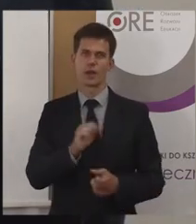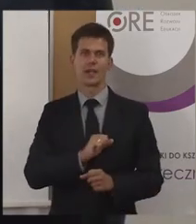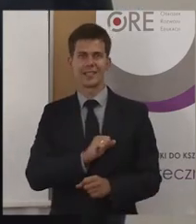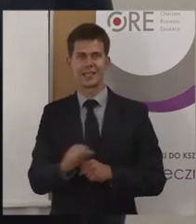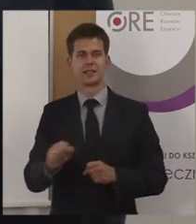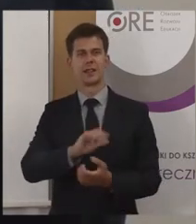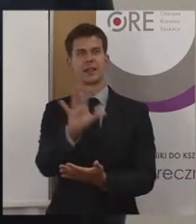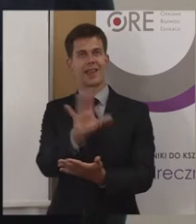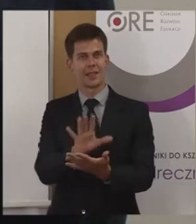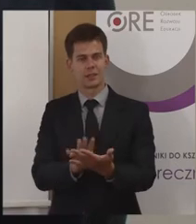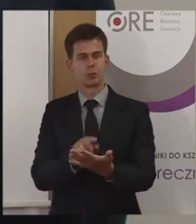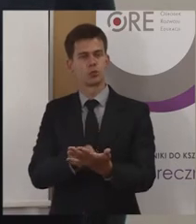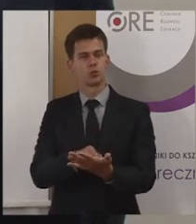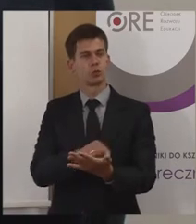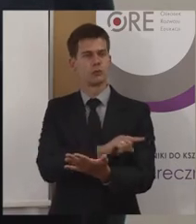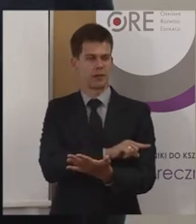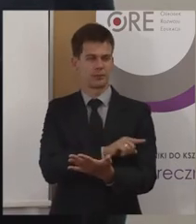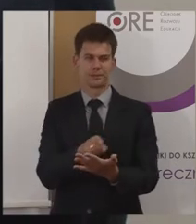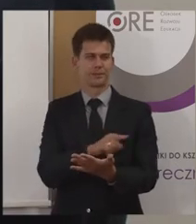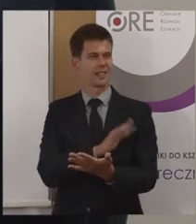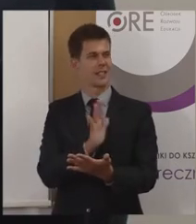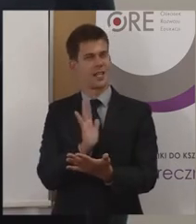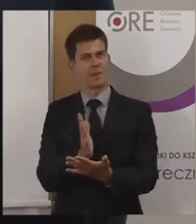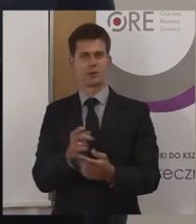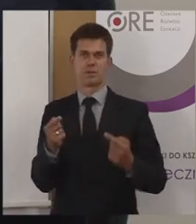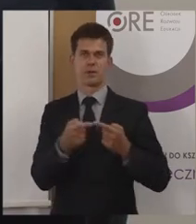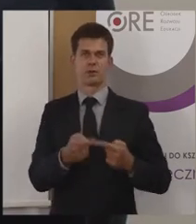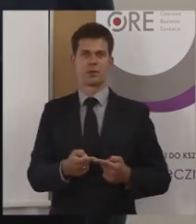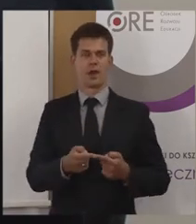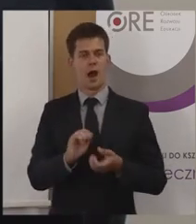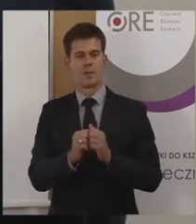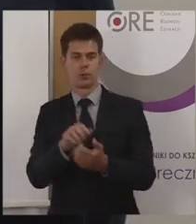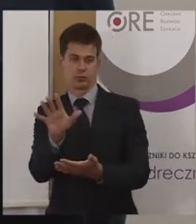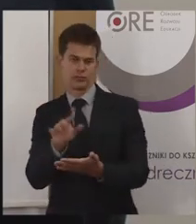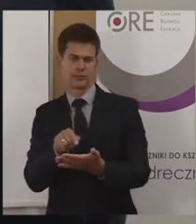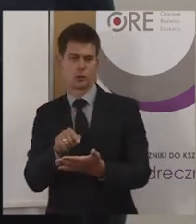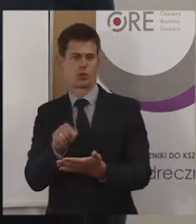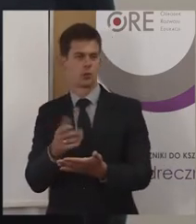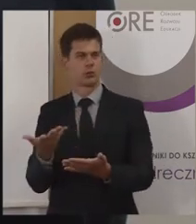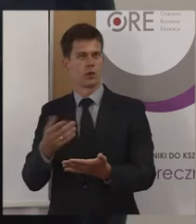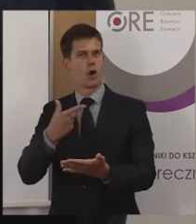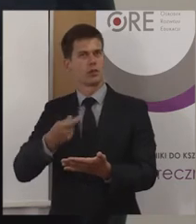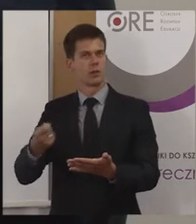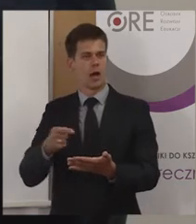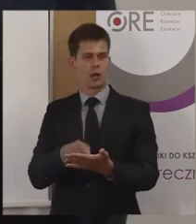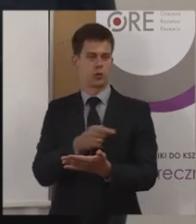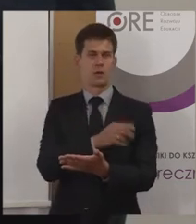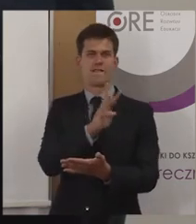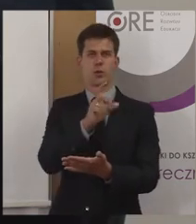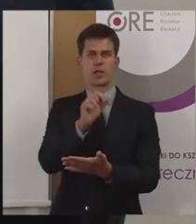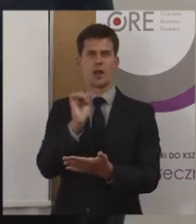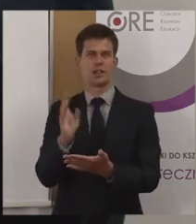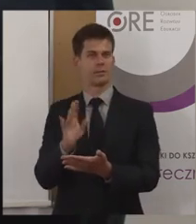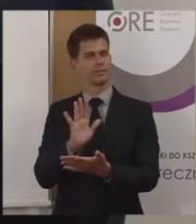coś takiego jak konkretna sytuacja, którą trzeba w jakiś sposób rozwiązać, i z takimi sytuacjami wczoraj